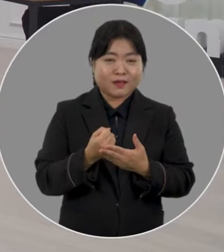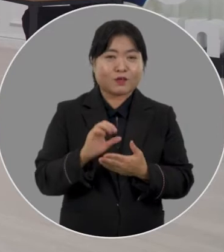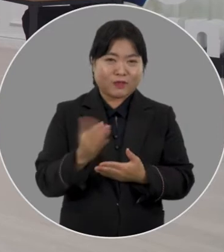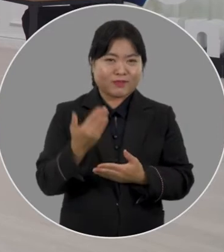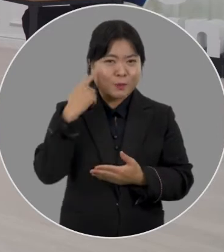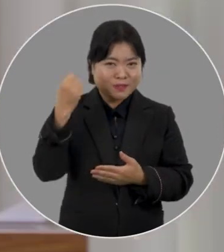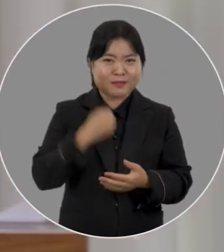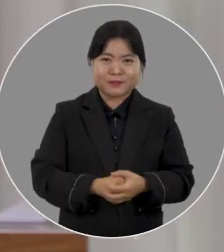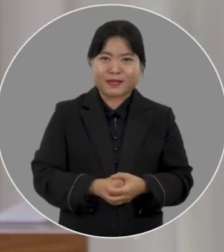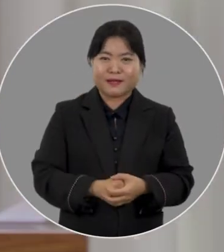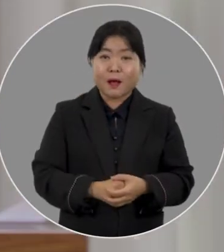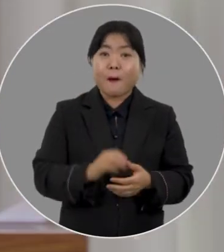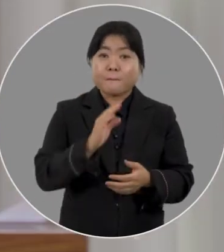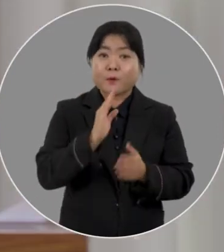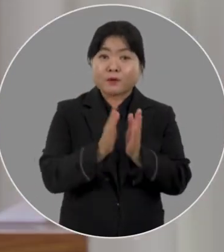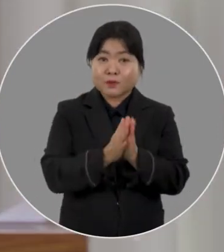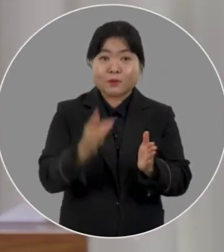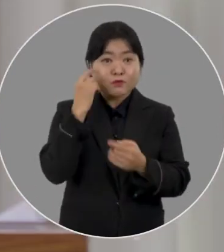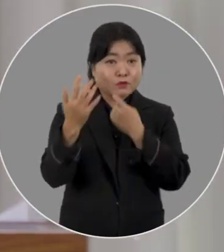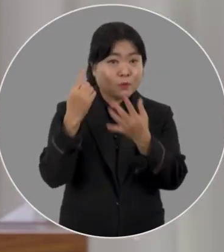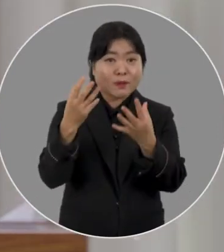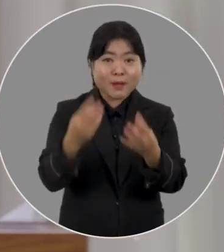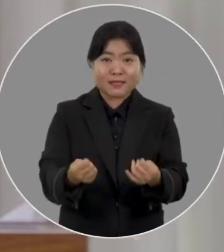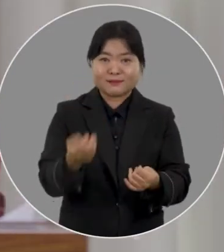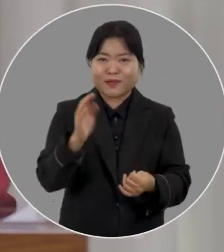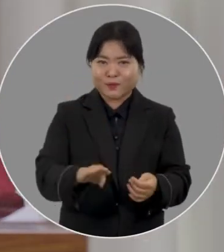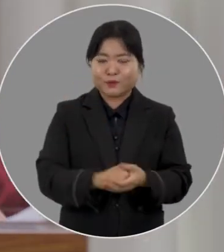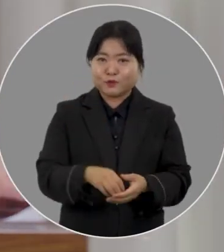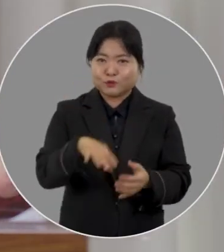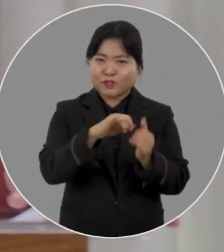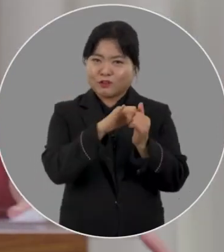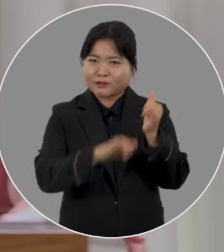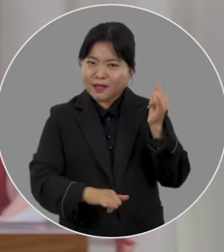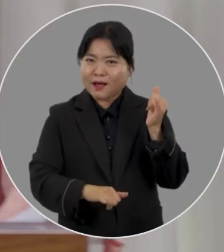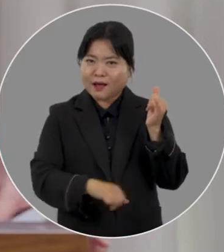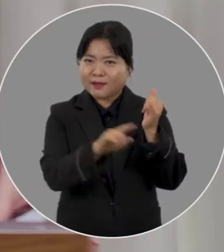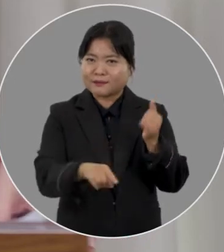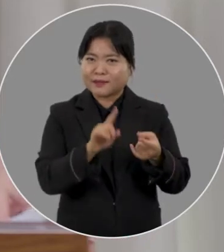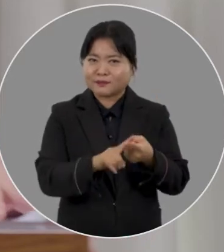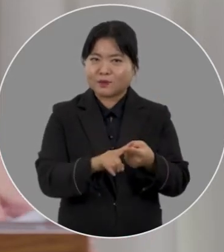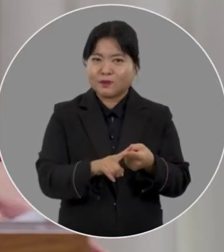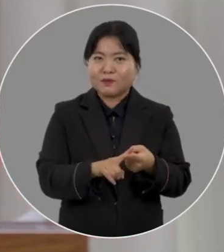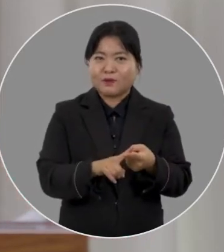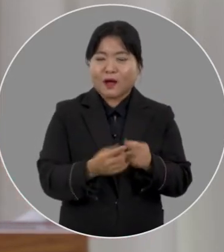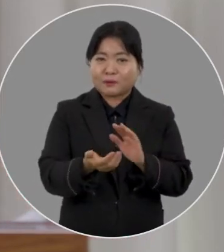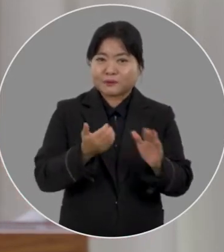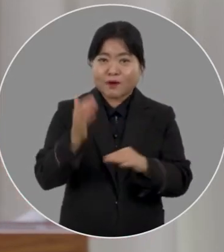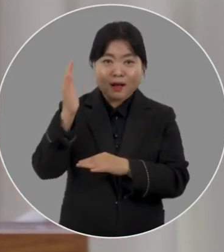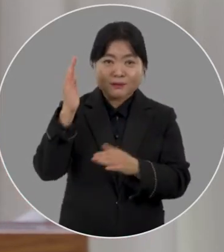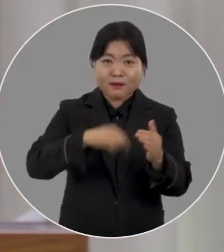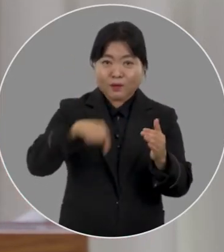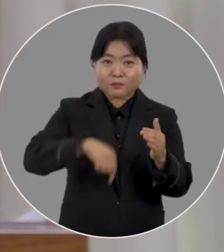아닌가 생각을 해봅니다. 이제 본격적으로 좀 여쭤볼 게 굉장히 많이 있는데요. 우선 역사 쪽으로 좀 들어가 봐서 이제